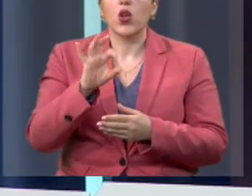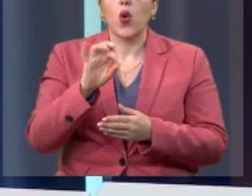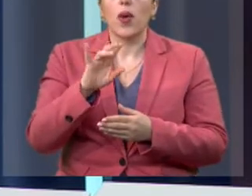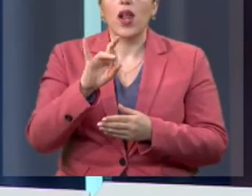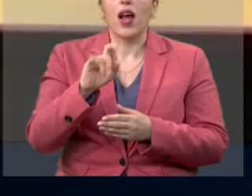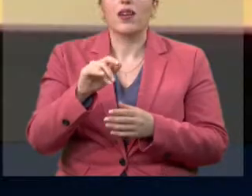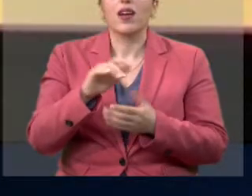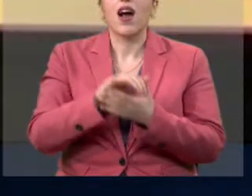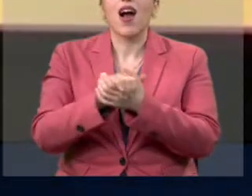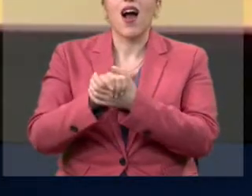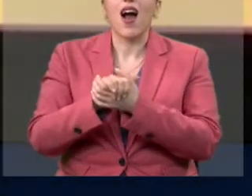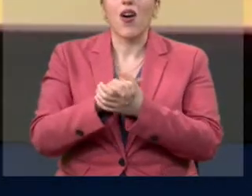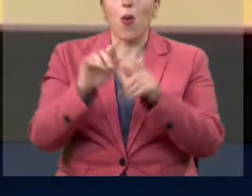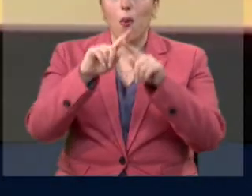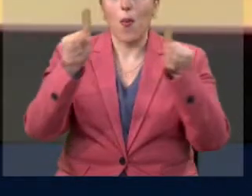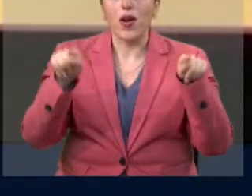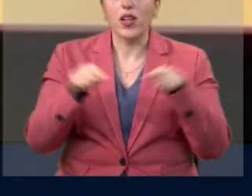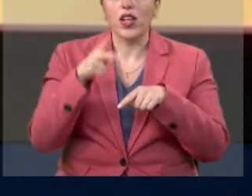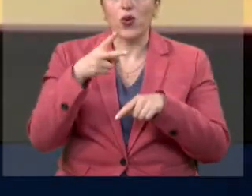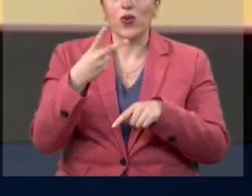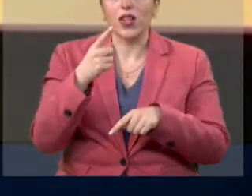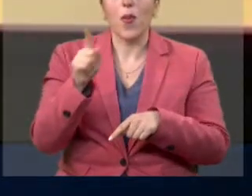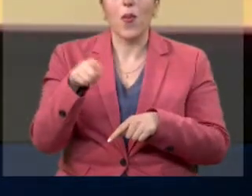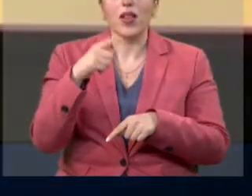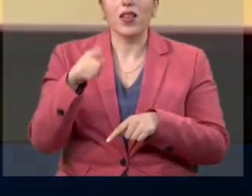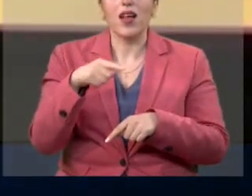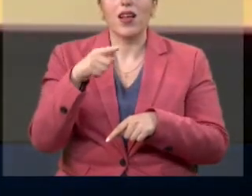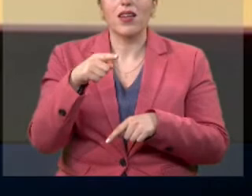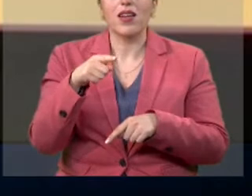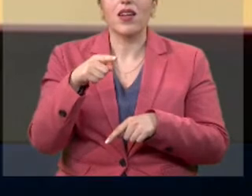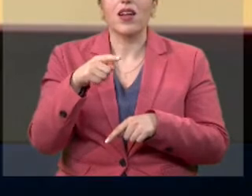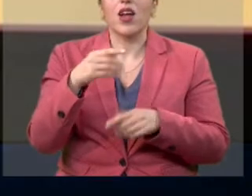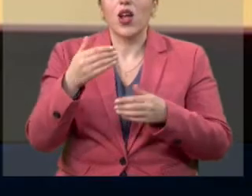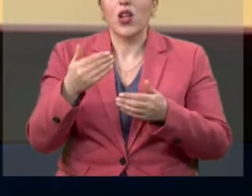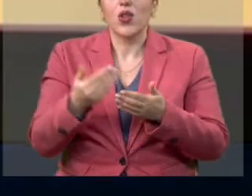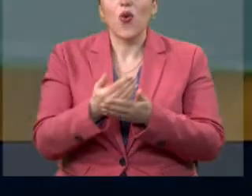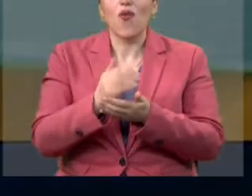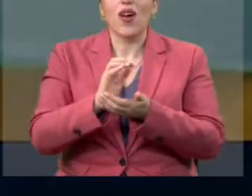անխաղաղության մրցանակի 2021 թվականի դափնեկիր Նովայա